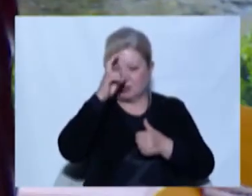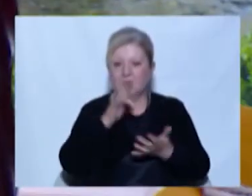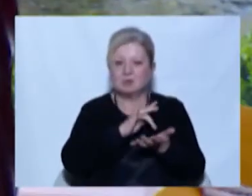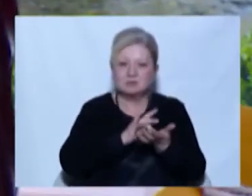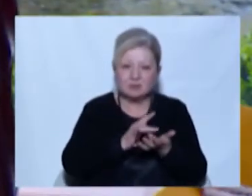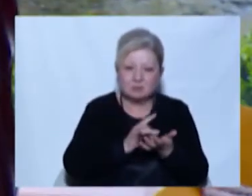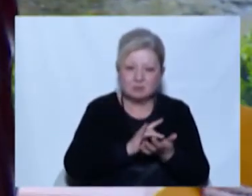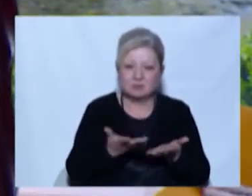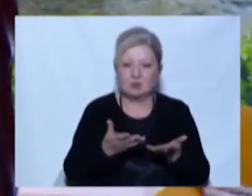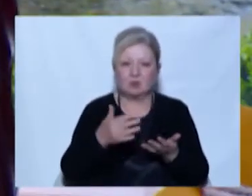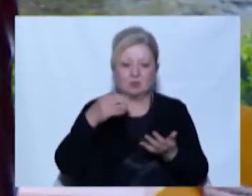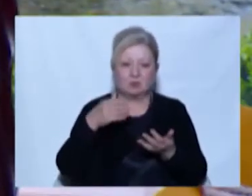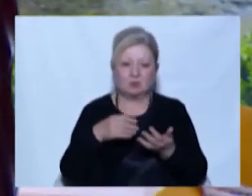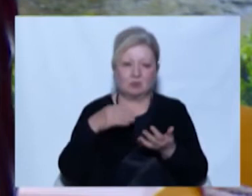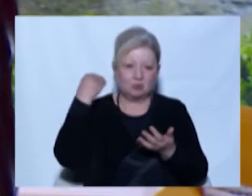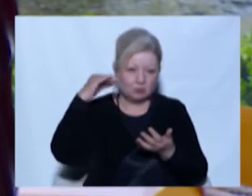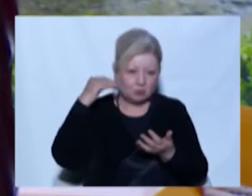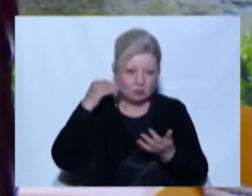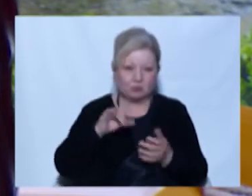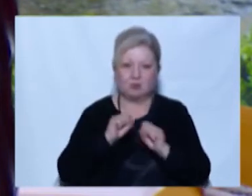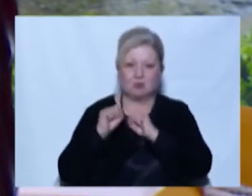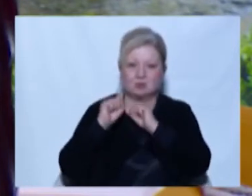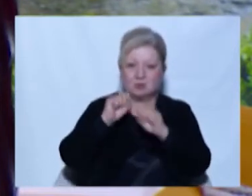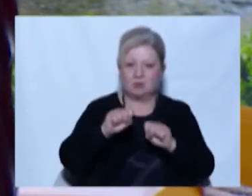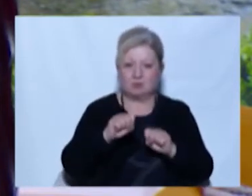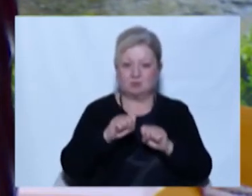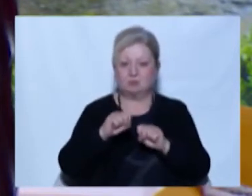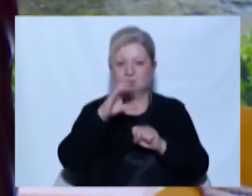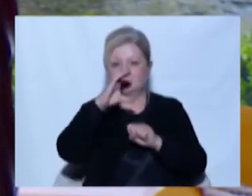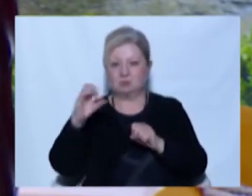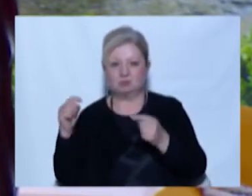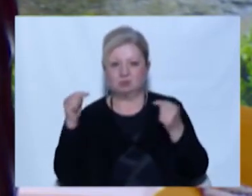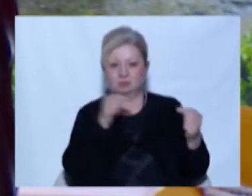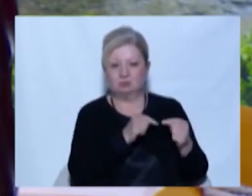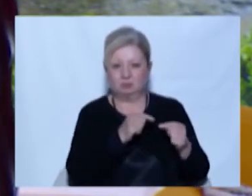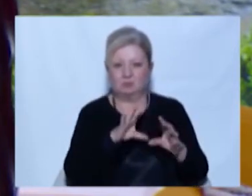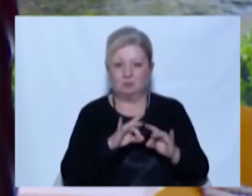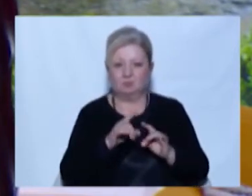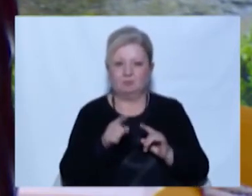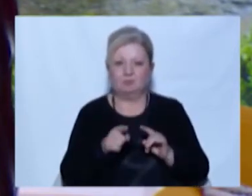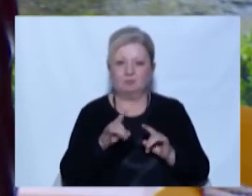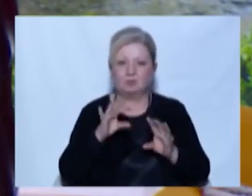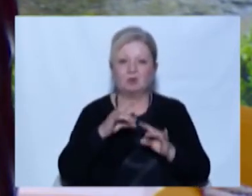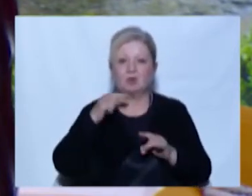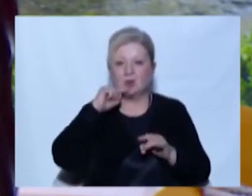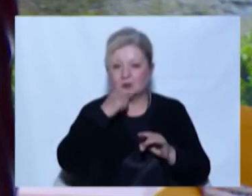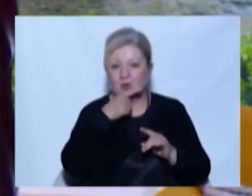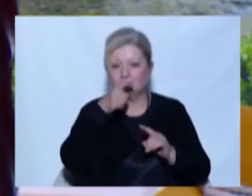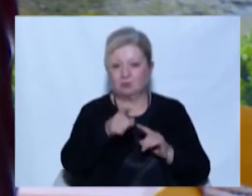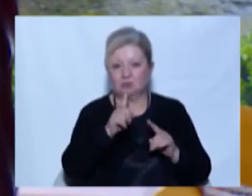და თურქეთი დაეცვა საბჭოთა გავლენისაგან, რომ იქ არ მომხდარ, ანუ იქ ეკონომიკის